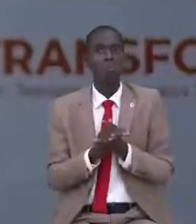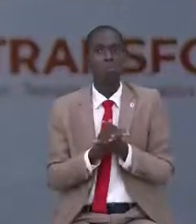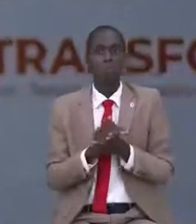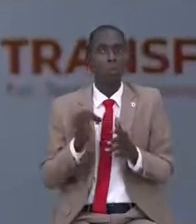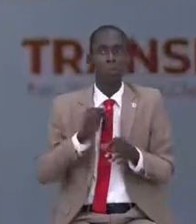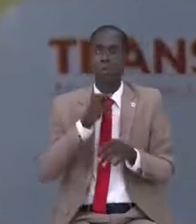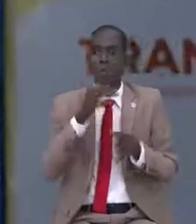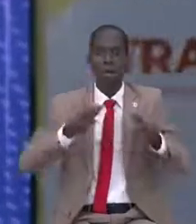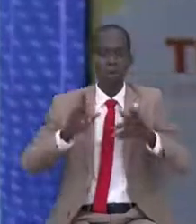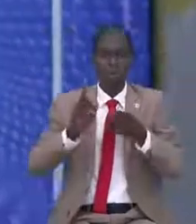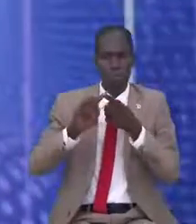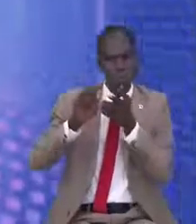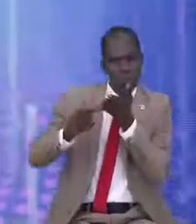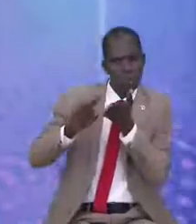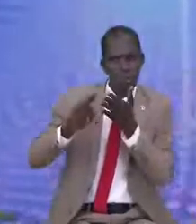de voir